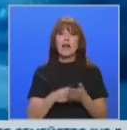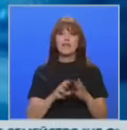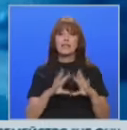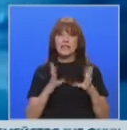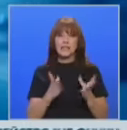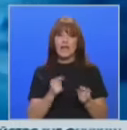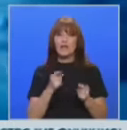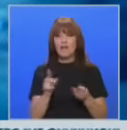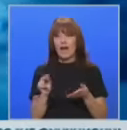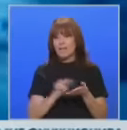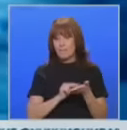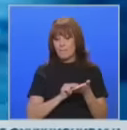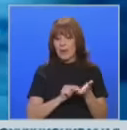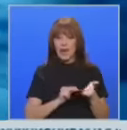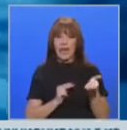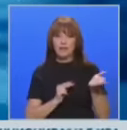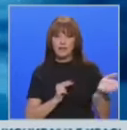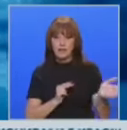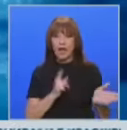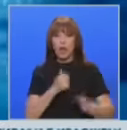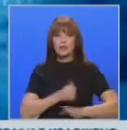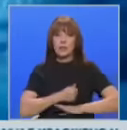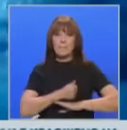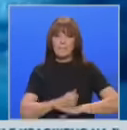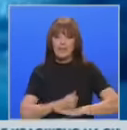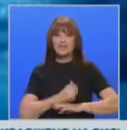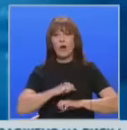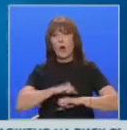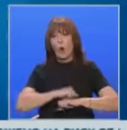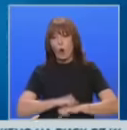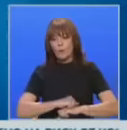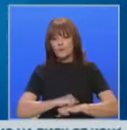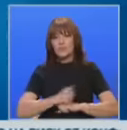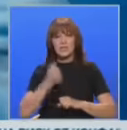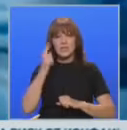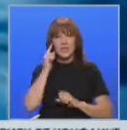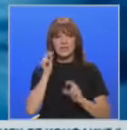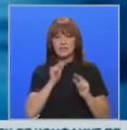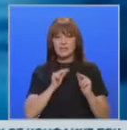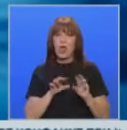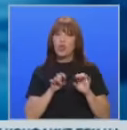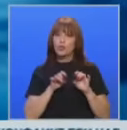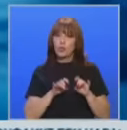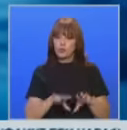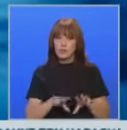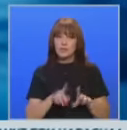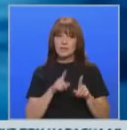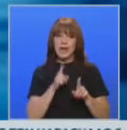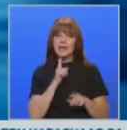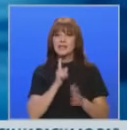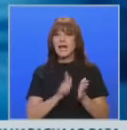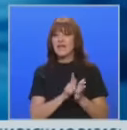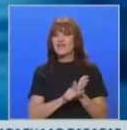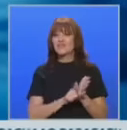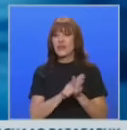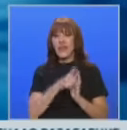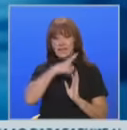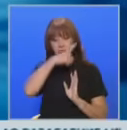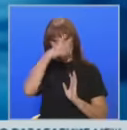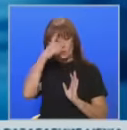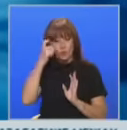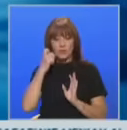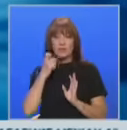с бележка от съответното кметство, общински съвет или друг държавен орган. Допустимо е и полагането на извънреден труд, като се